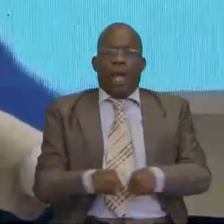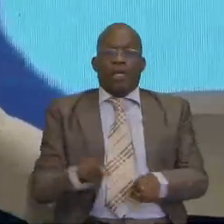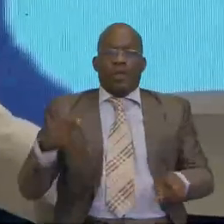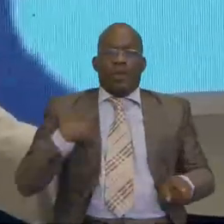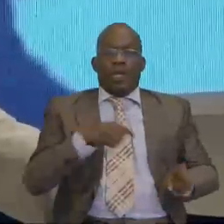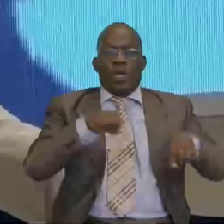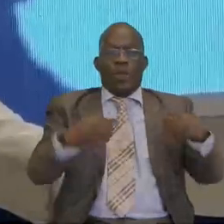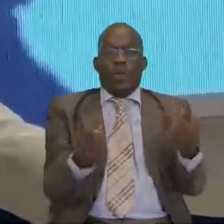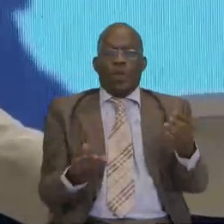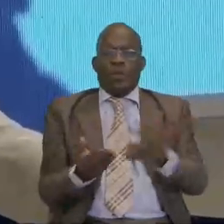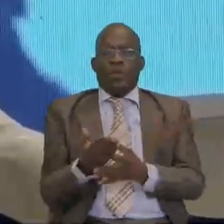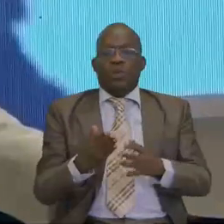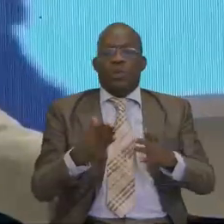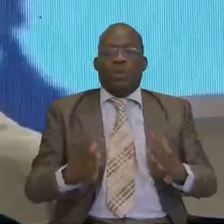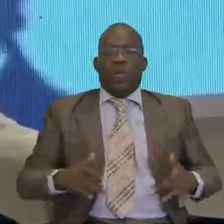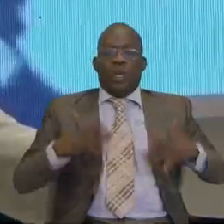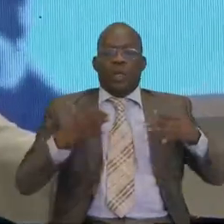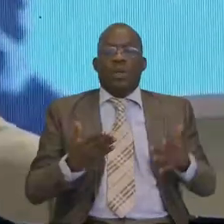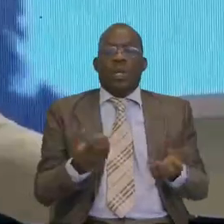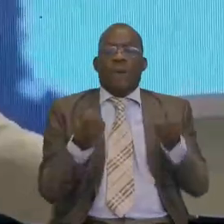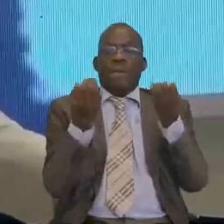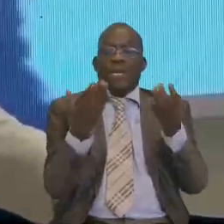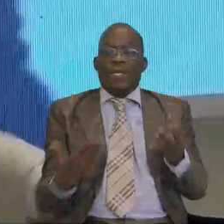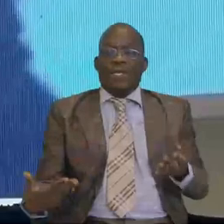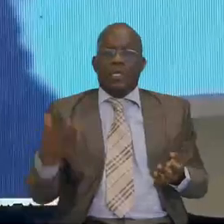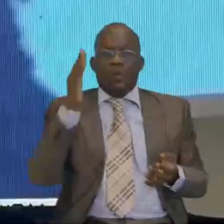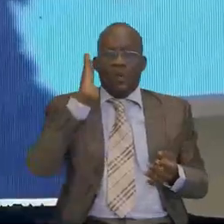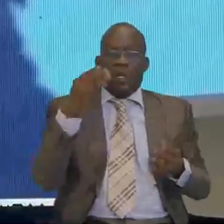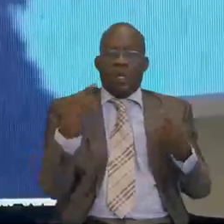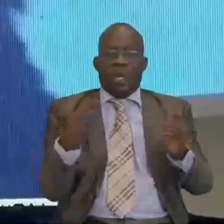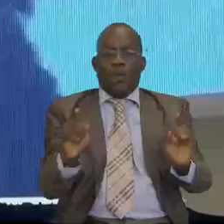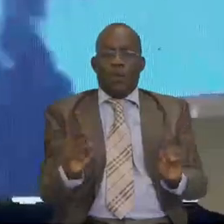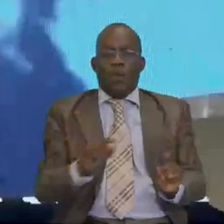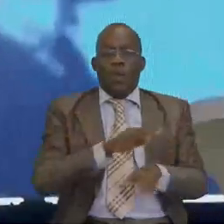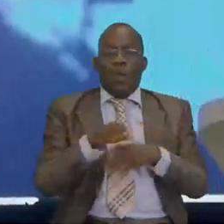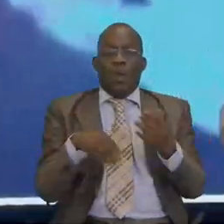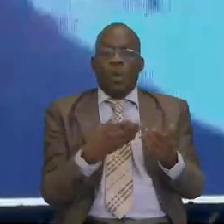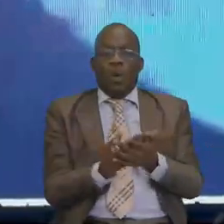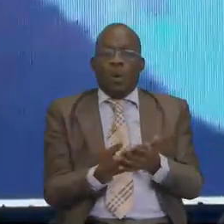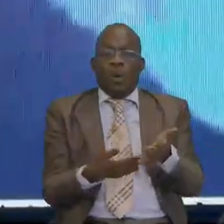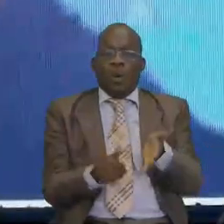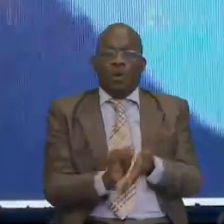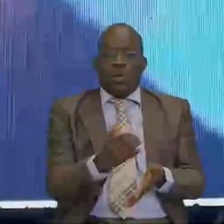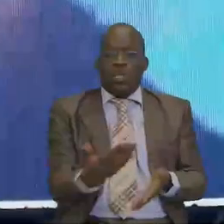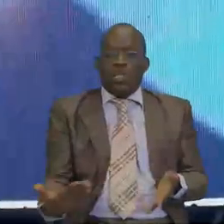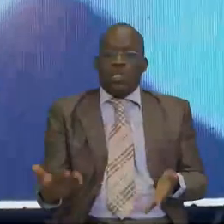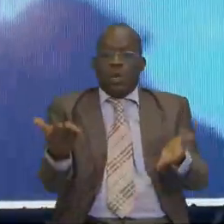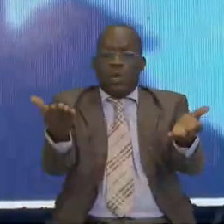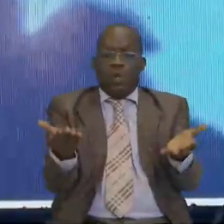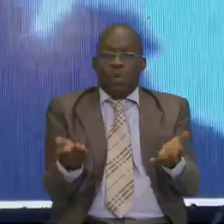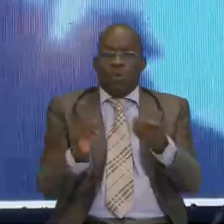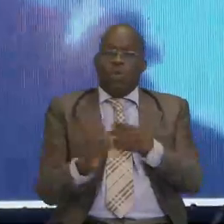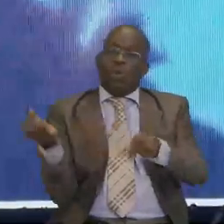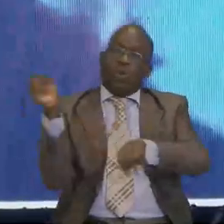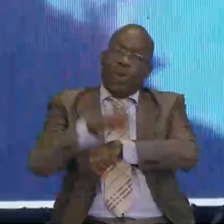vie, plusieurs choses arriveront. Toutes ces choses veulent te vaincre.